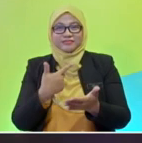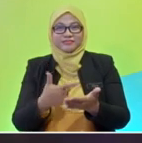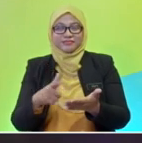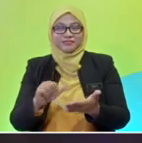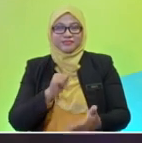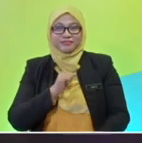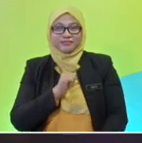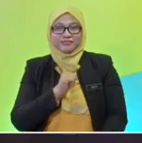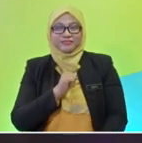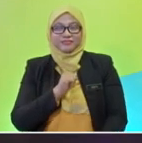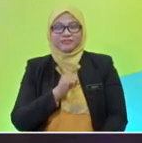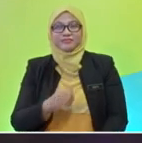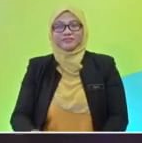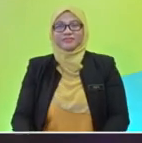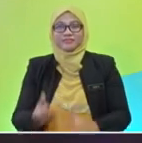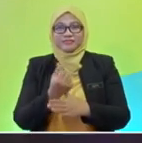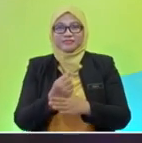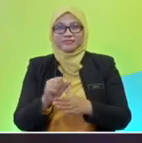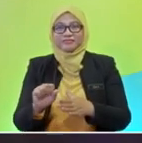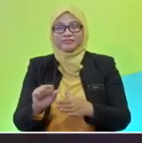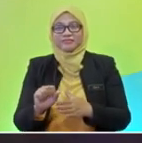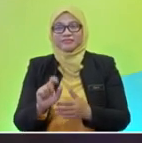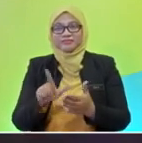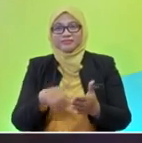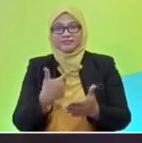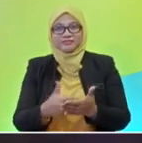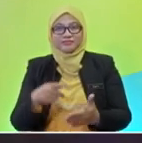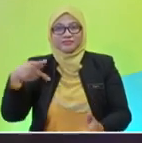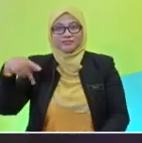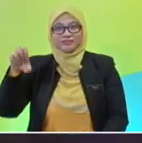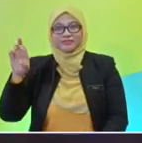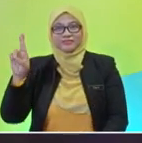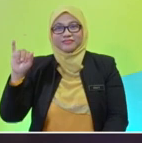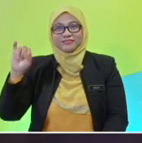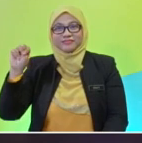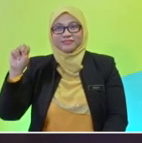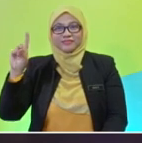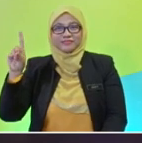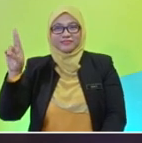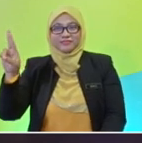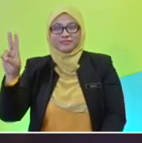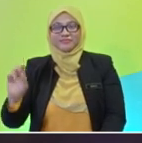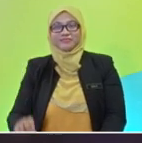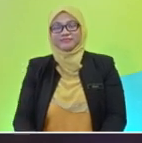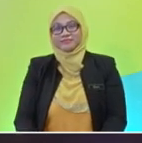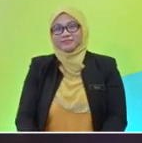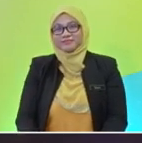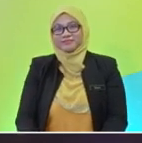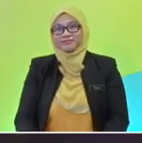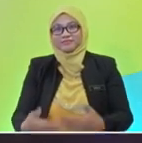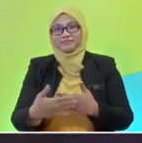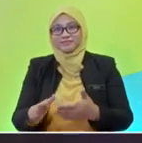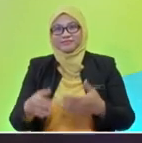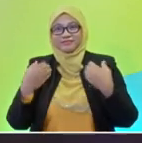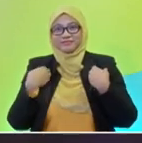Antaranya kalau macam tadi yang Cikgu dengar dalam mimpi tu, itu irama perindu. Irama perindu. Irama perindu. Kemudian ada